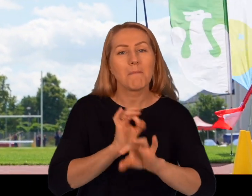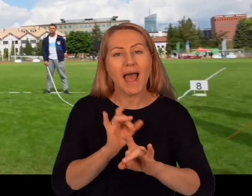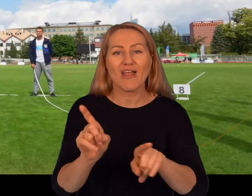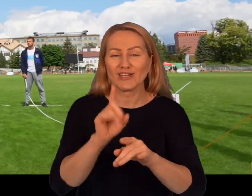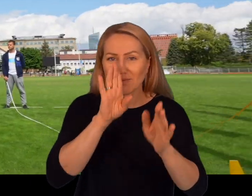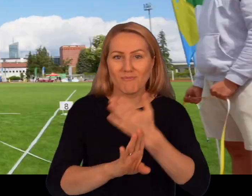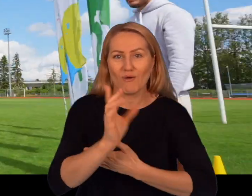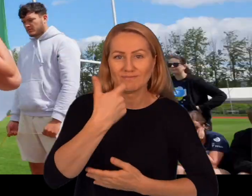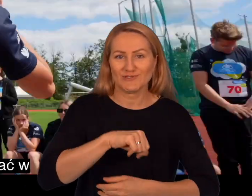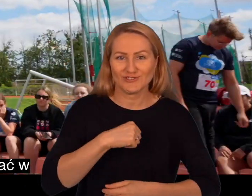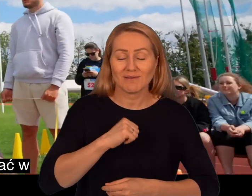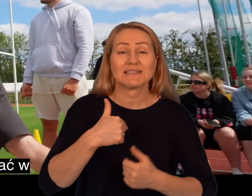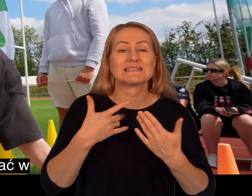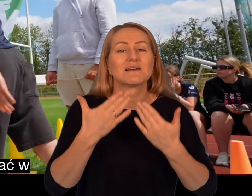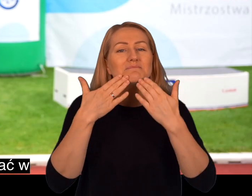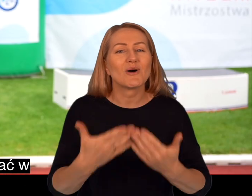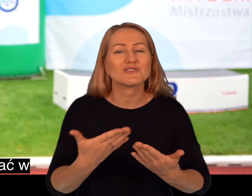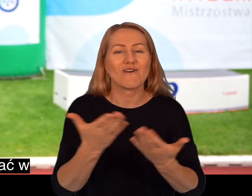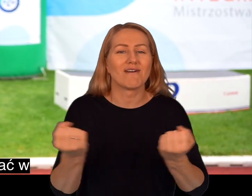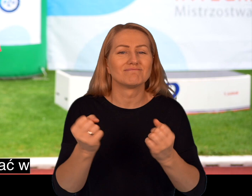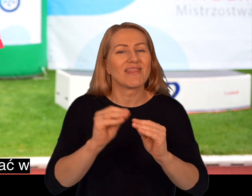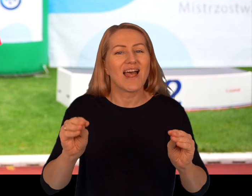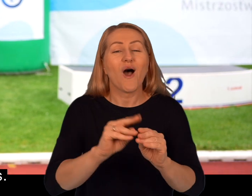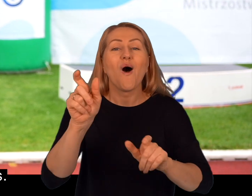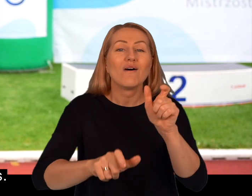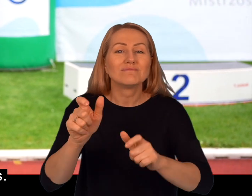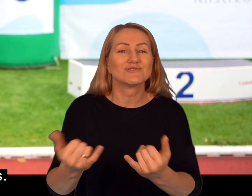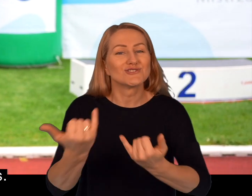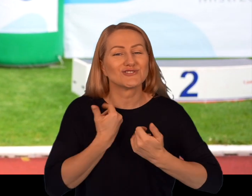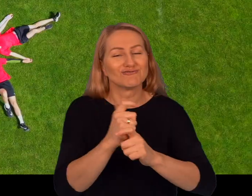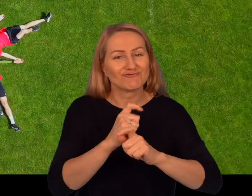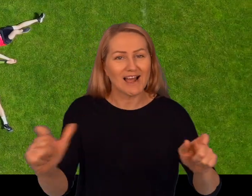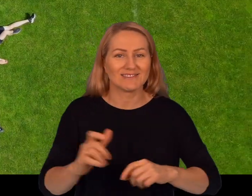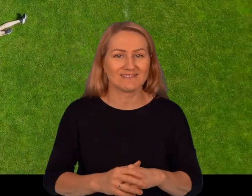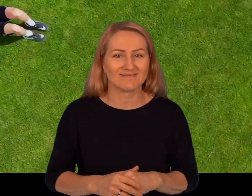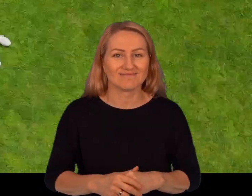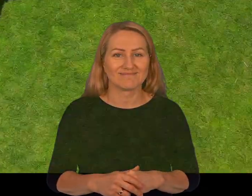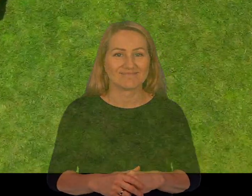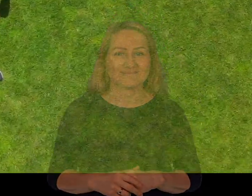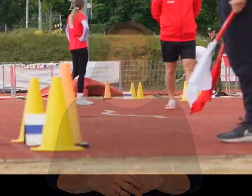pokazać siebie. Bardzo chciałbym podziękować w szczególności trenerom, którzy nam poświęcili czas.